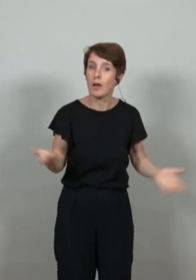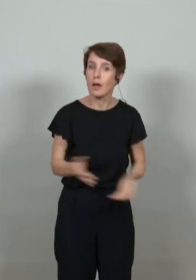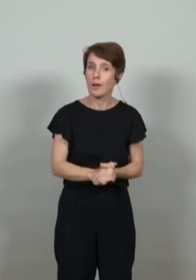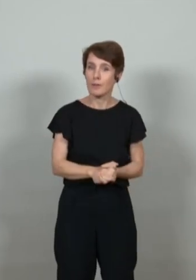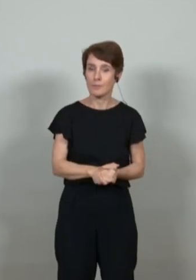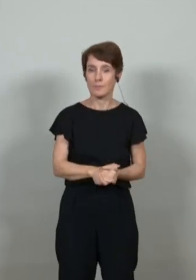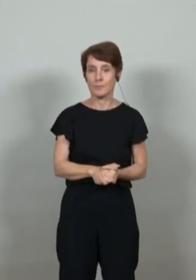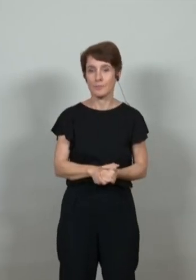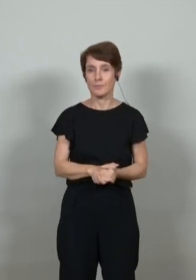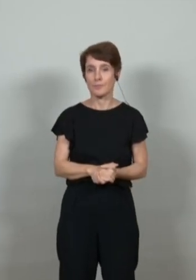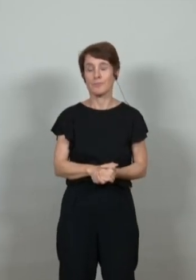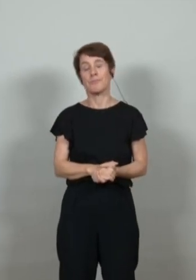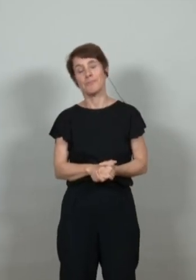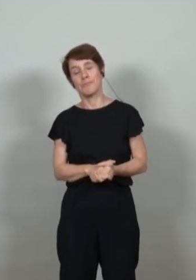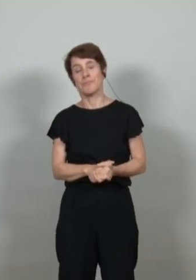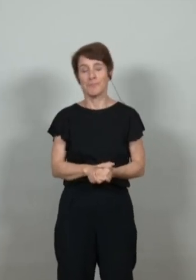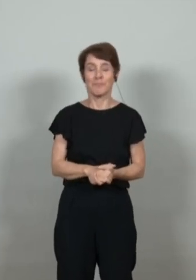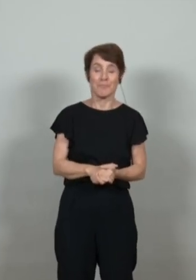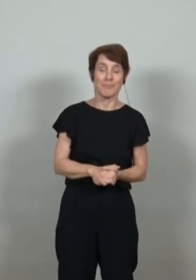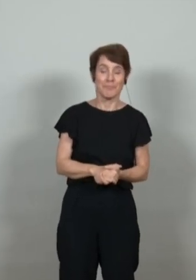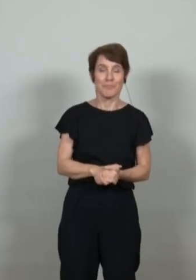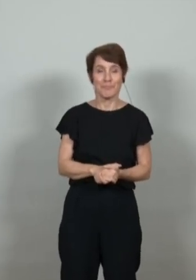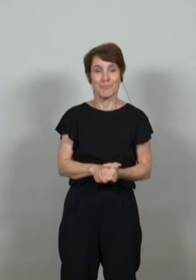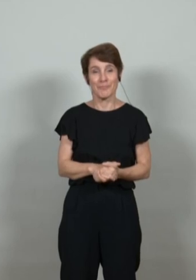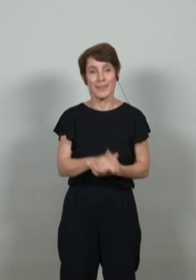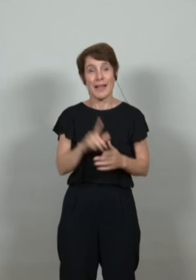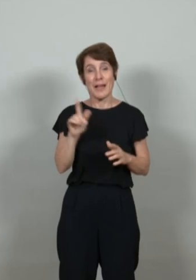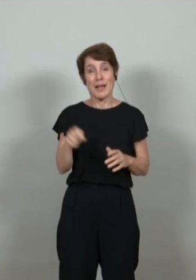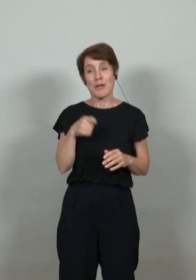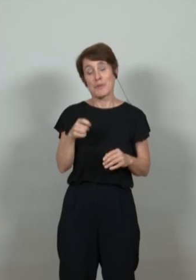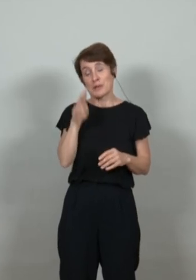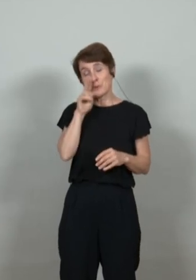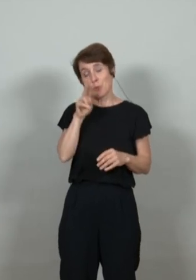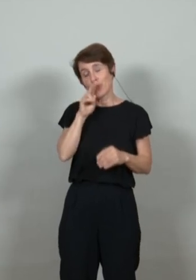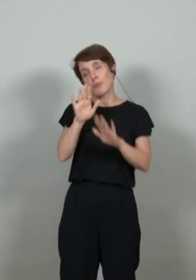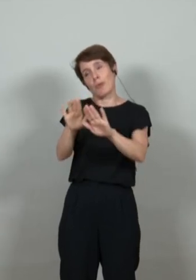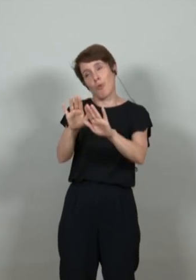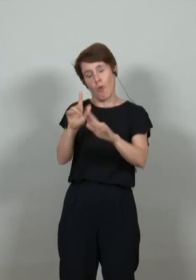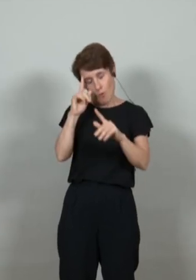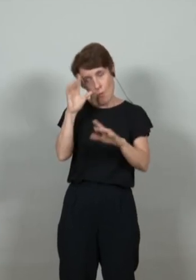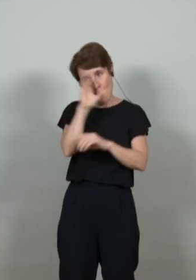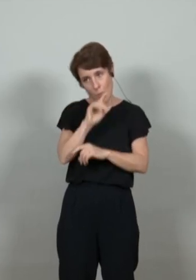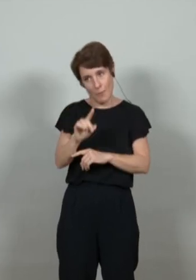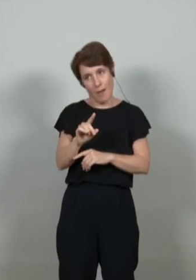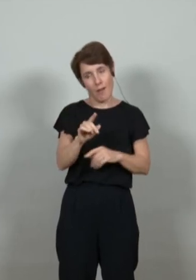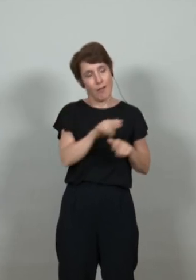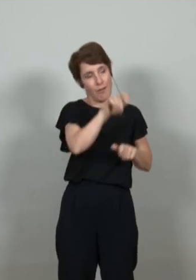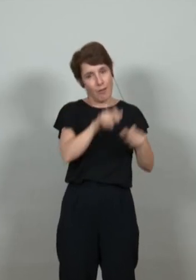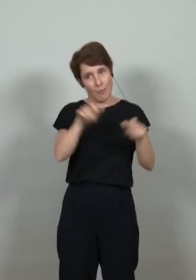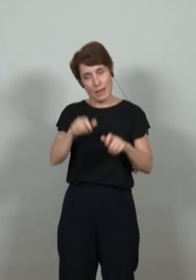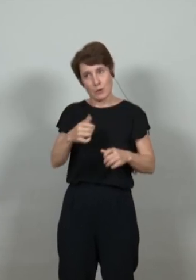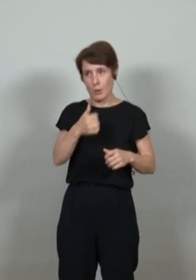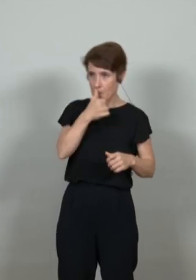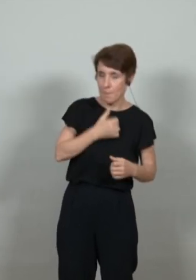le sujet n'était pas grave et ne concernait pas des millions de Français en 60 précarité énergétique votre boutade me ferait rire mais